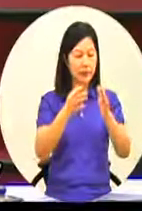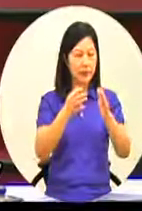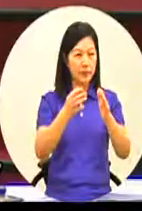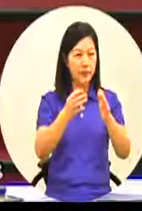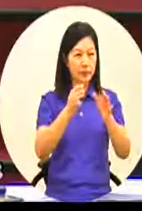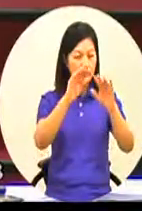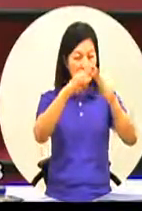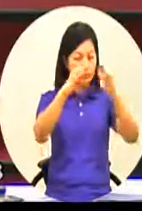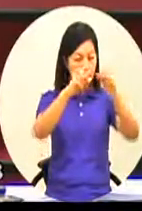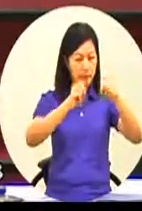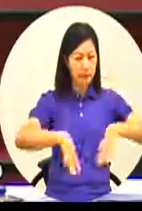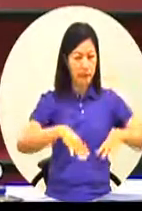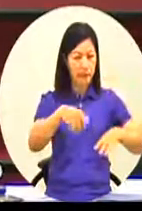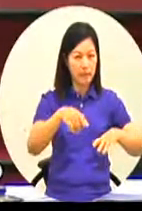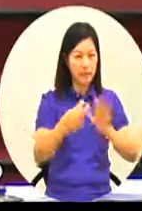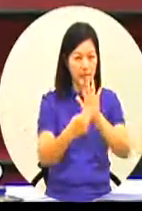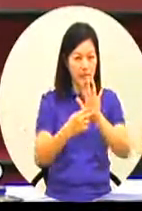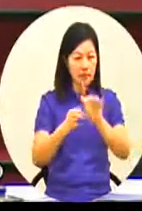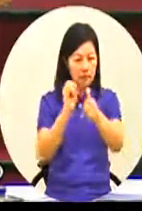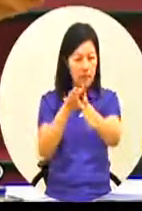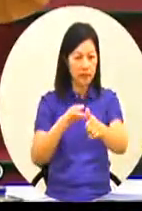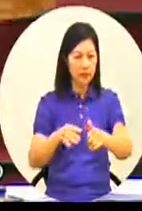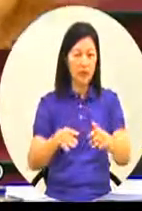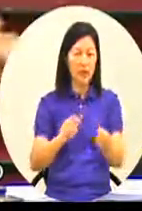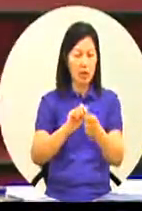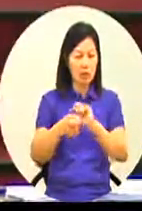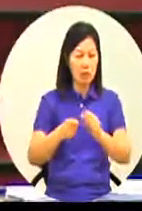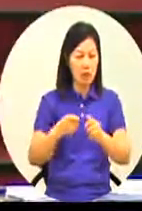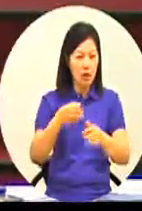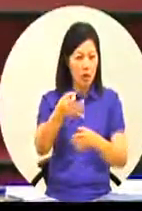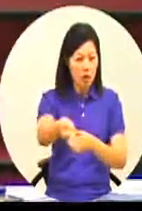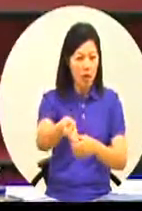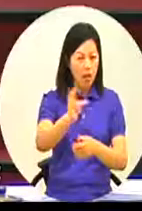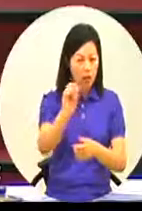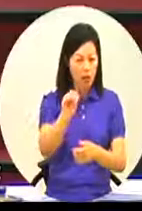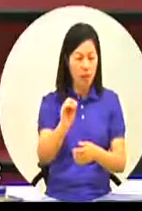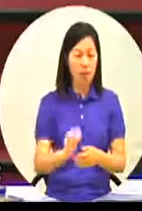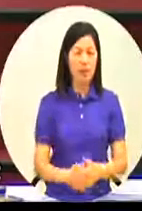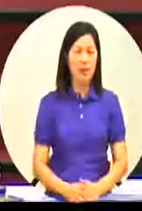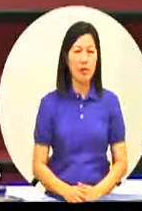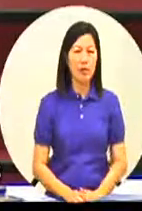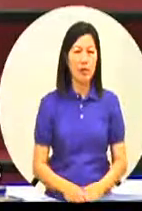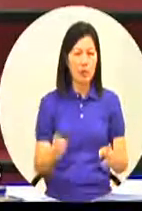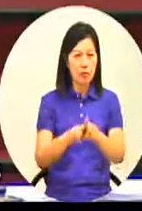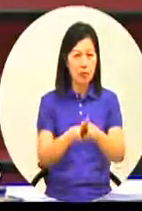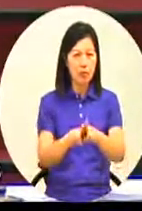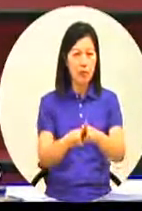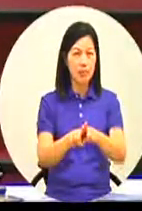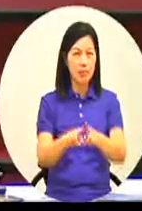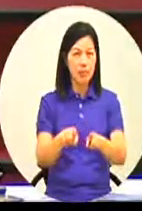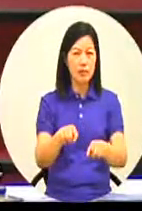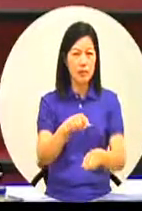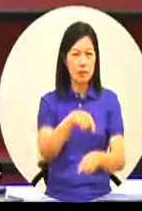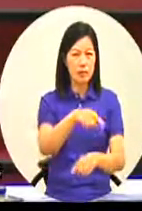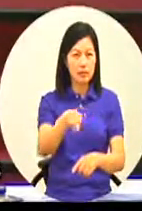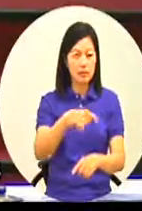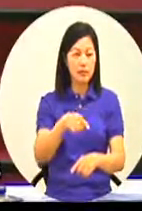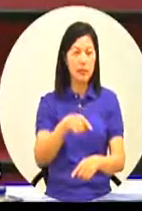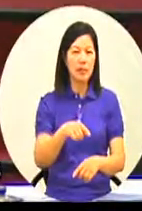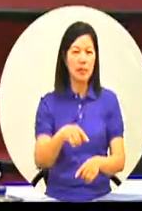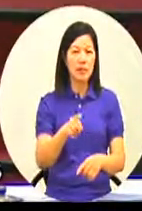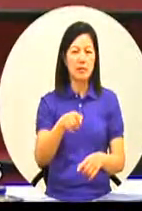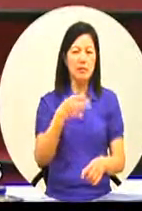了解一下，啊，这有纳税金，纳免怎的，啊，是有纳办关税来。一般这只有哪里唔知啦，你得负责。